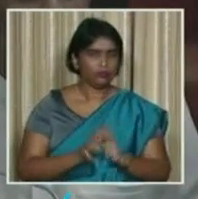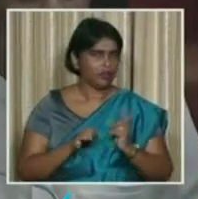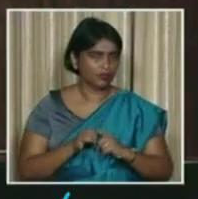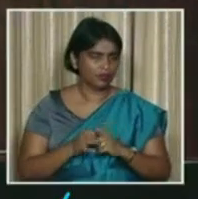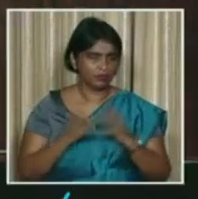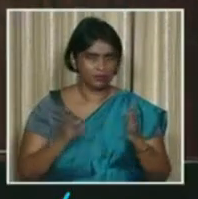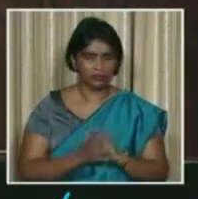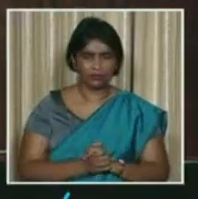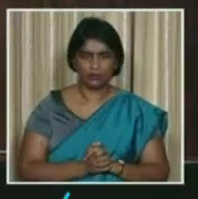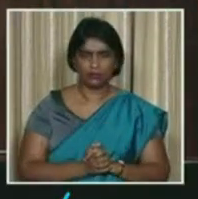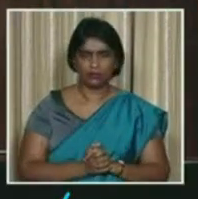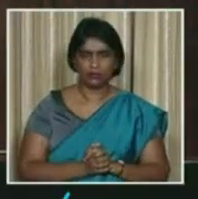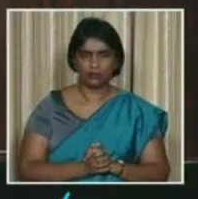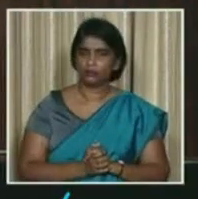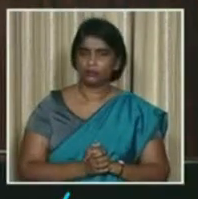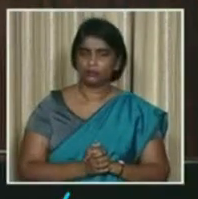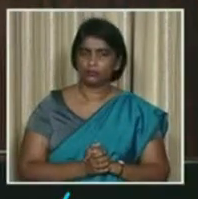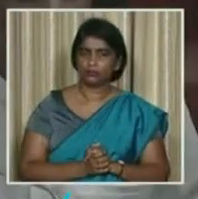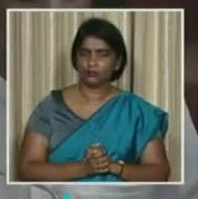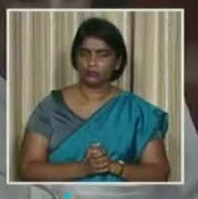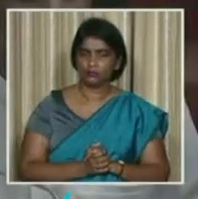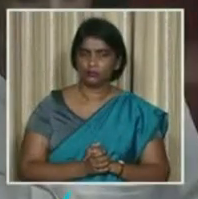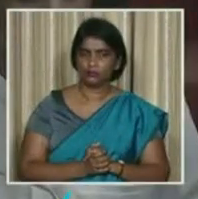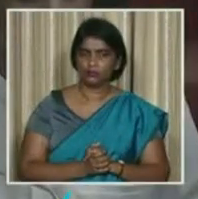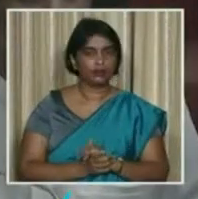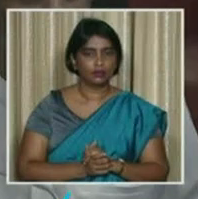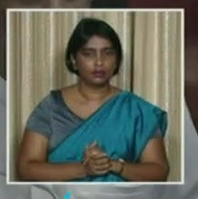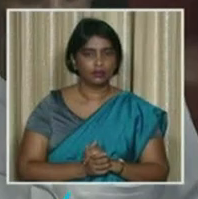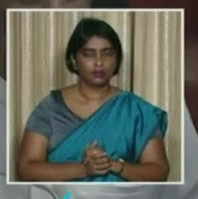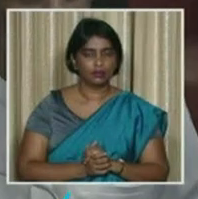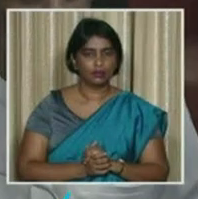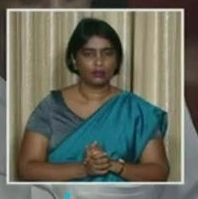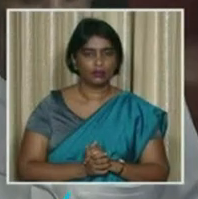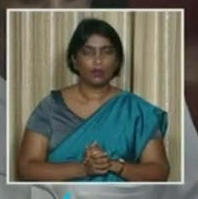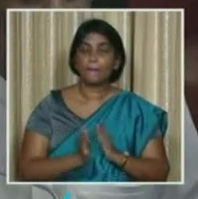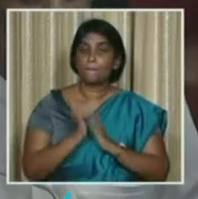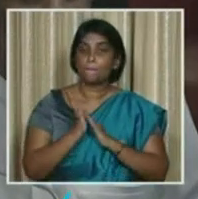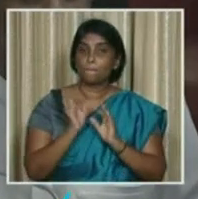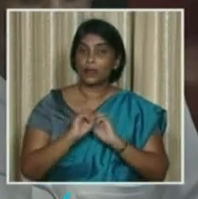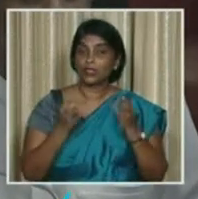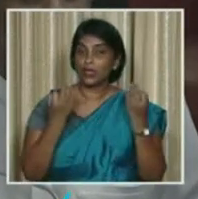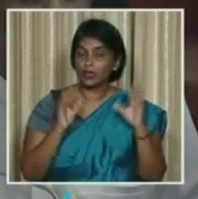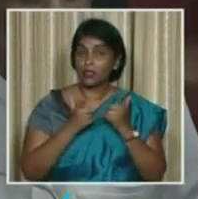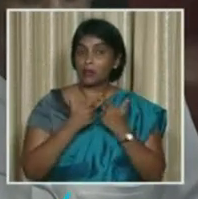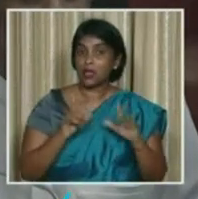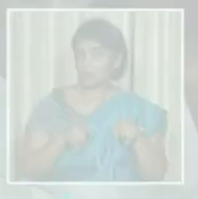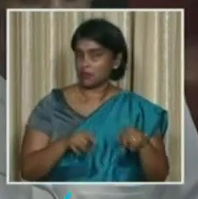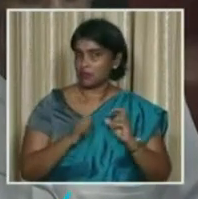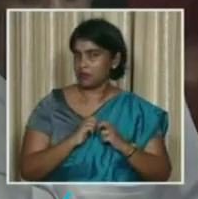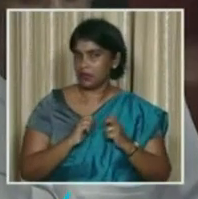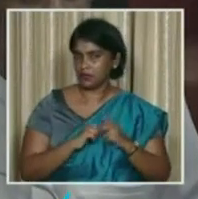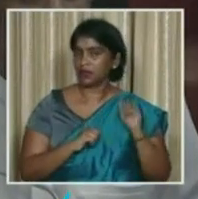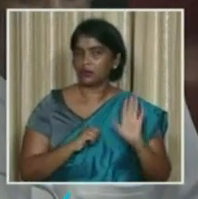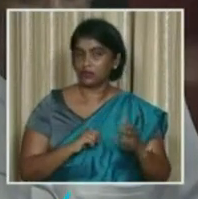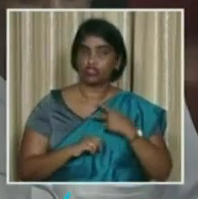නැහැ සභාවේකද මට අපිට අධ්‍යයනය කරන්න මොකද මේක ඇත්තම මාධ්‍ය නිදහස භාෂණයේ නිදහසට විශාල ප්‍රශ්නයක් මේක. එම